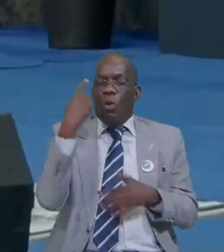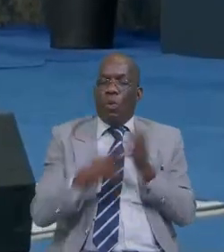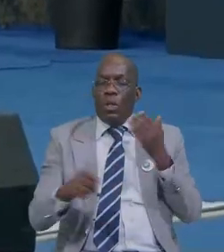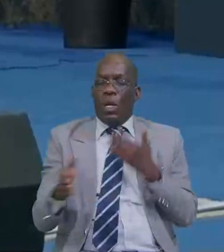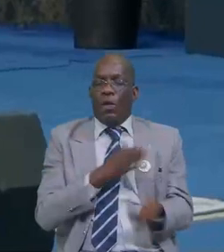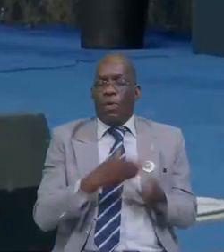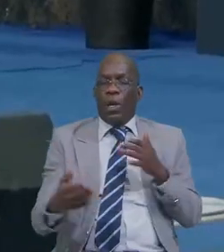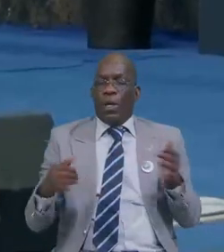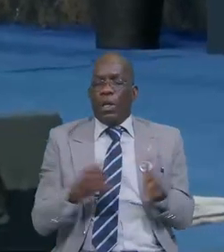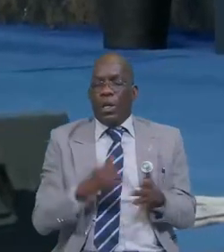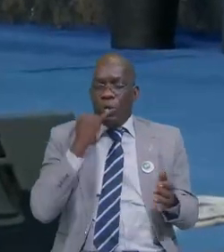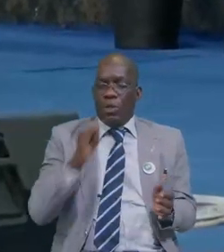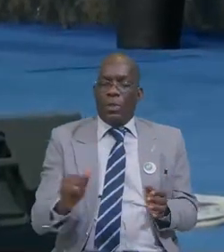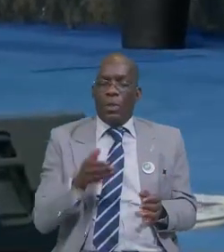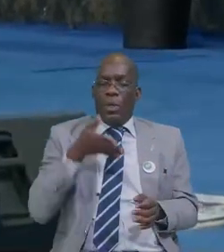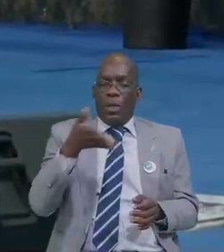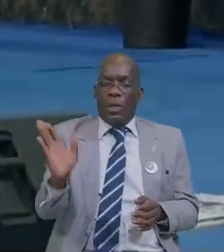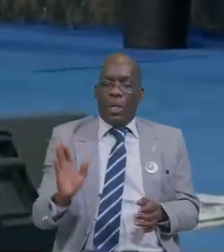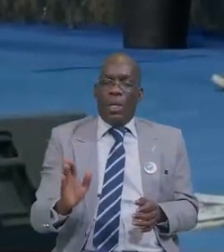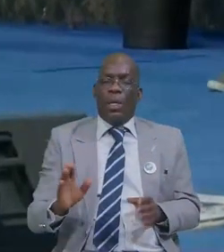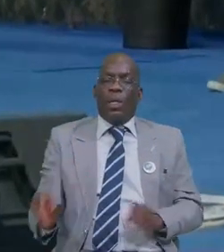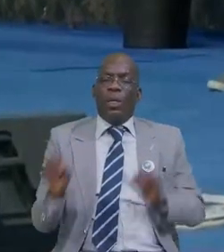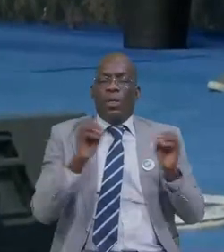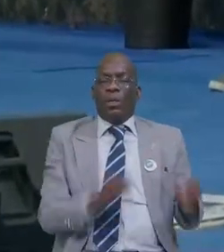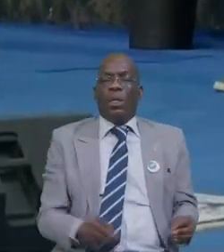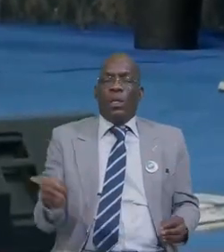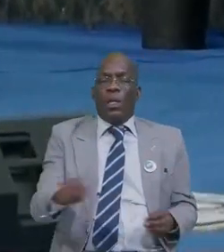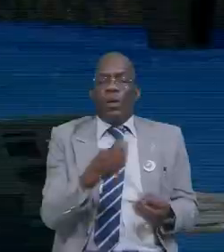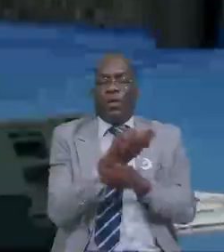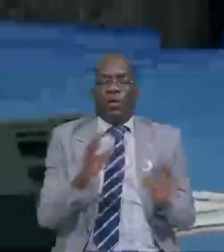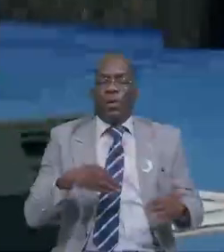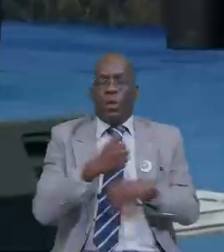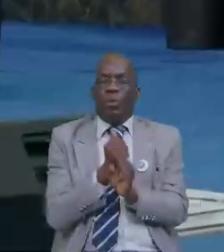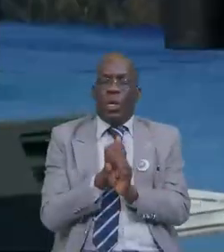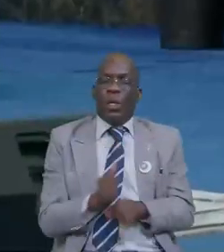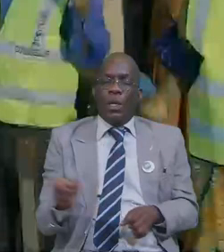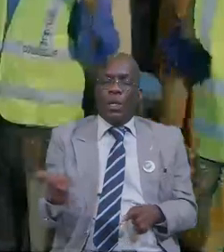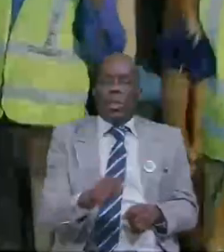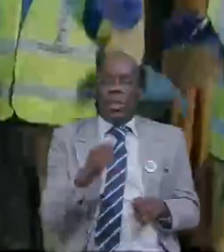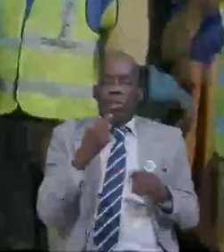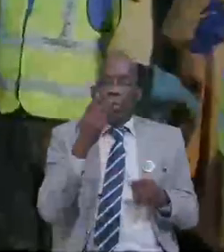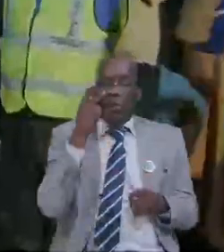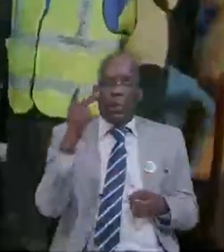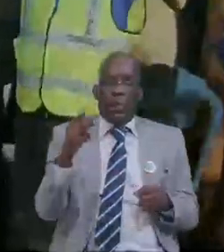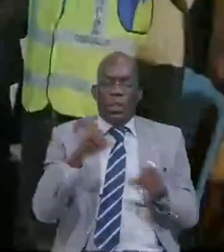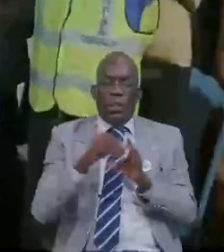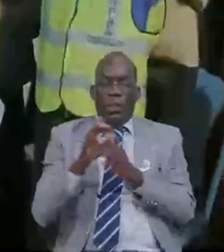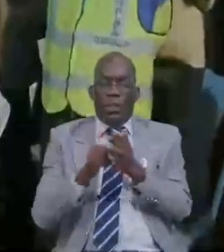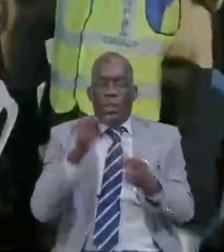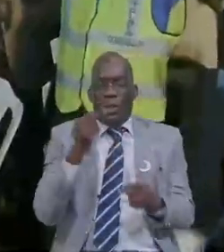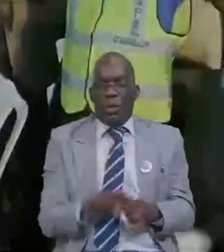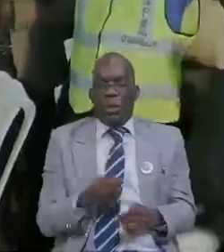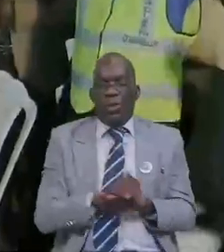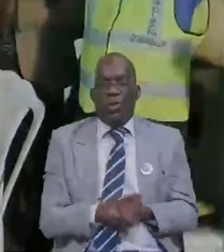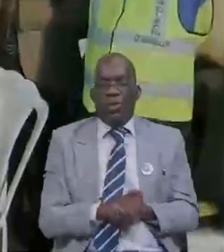que soit le problème là-bas, affranchis-les de l'aveuglement qu'ils voient au nom de